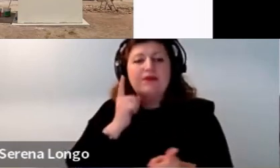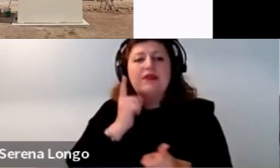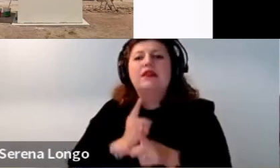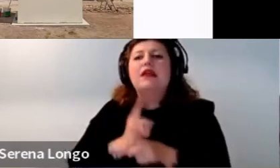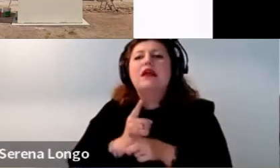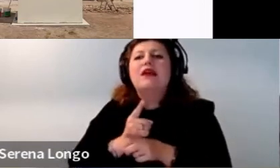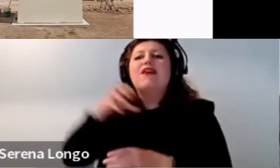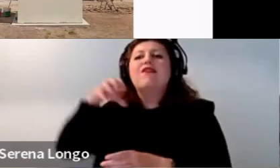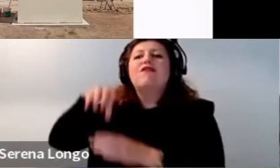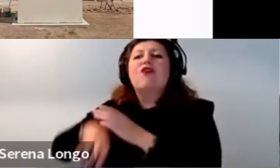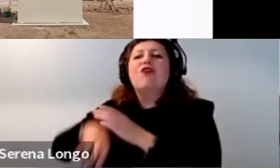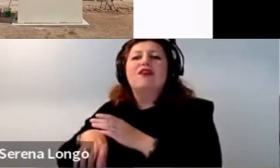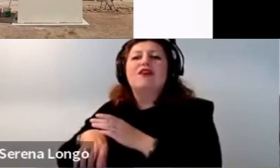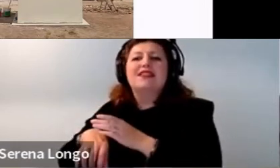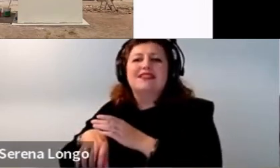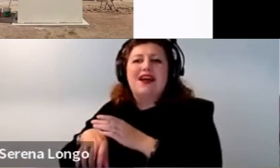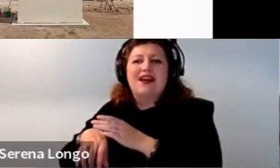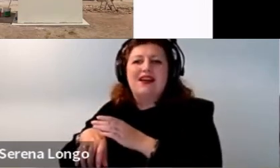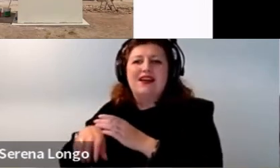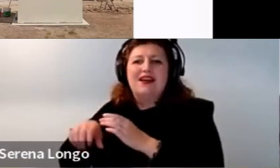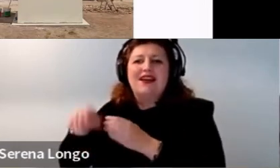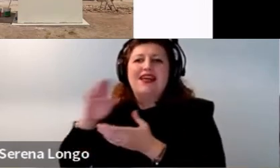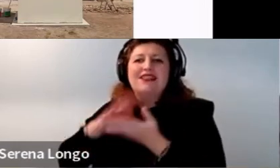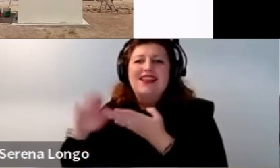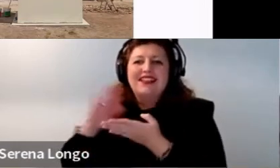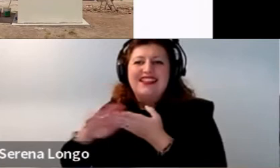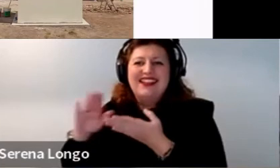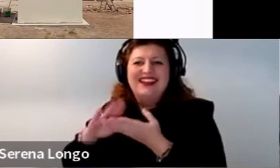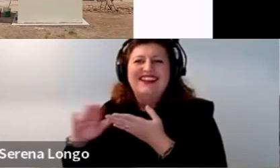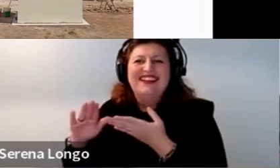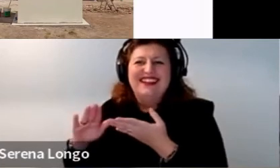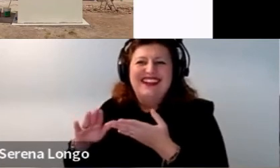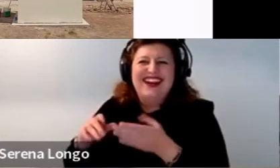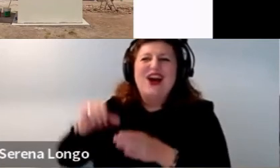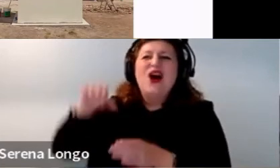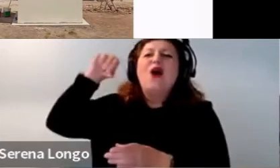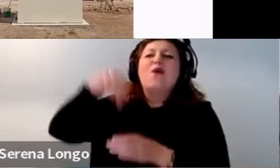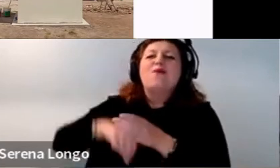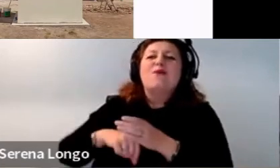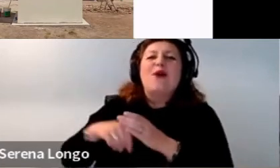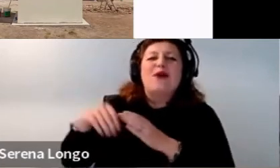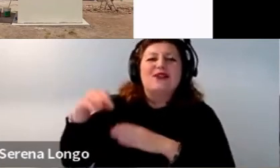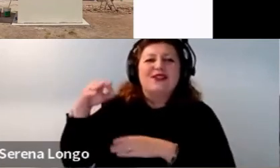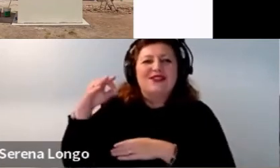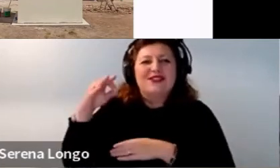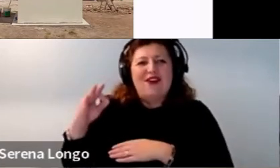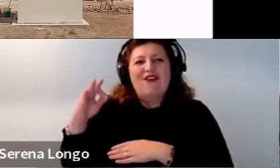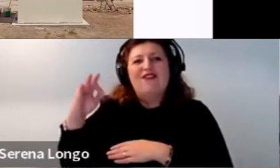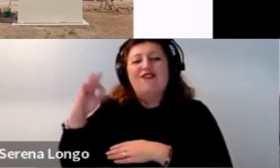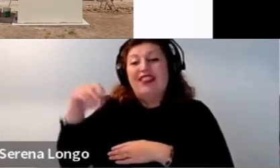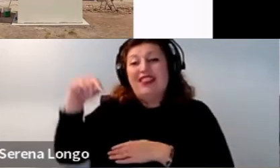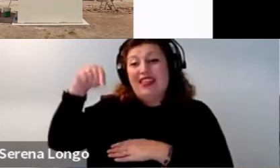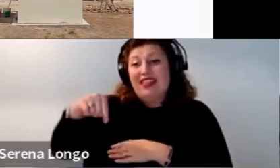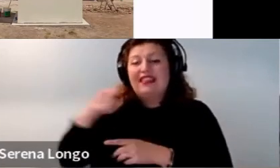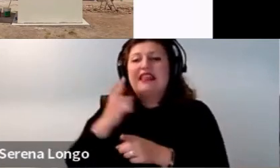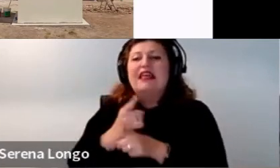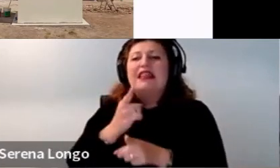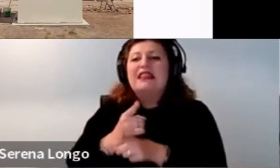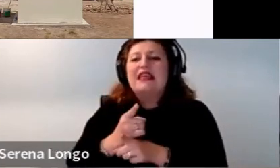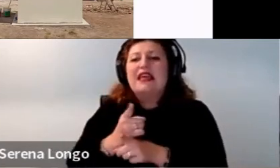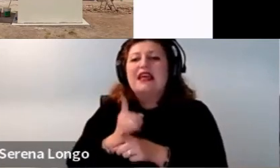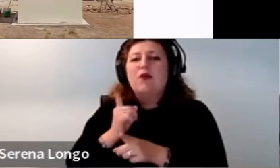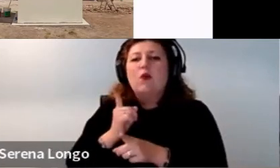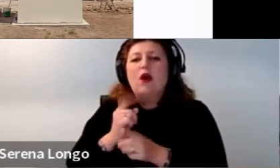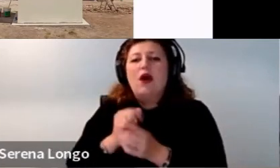e quello che si chiama pozzo perdente, che non ho idea di come Serena farà con la lingua dei segni, è per loro un aspetto molto